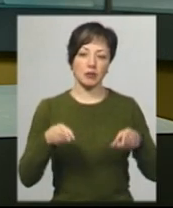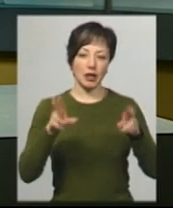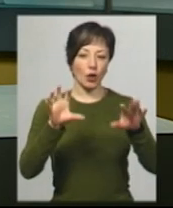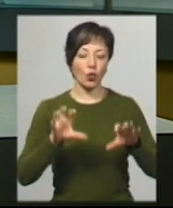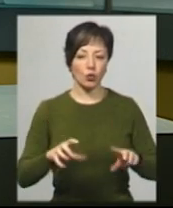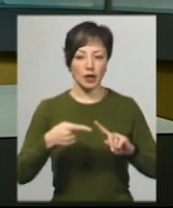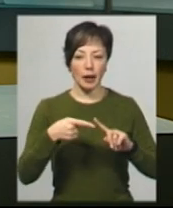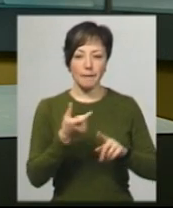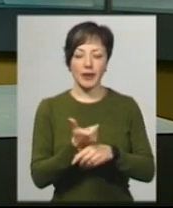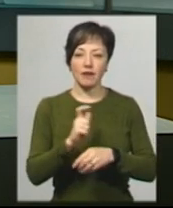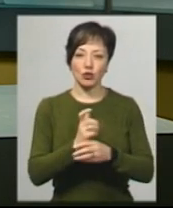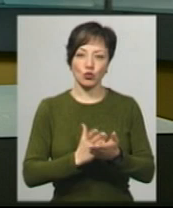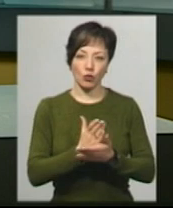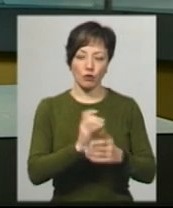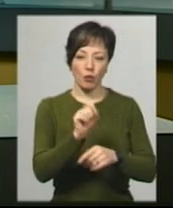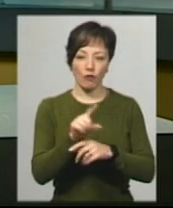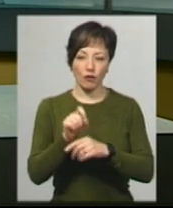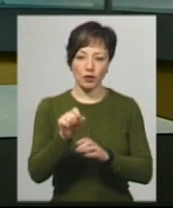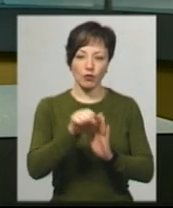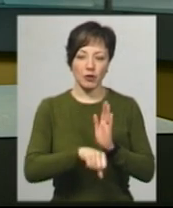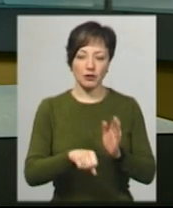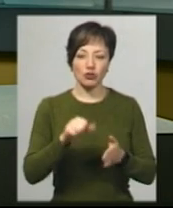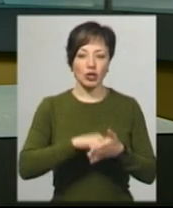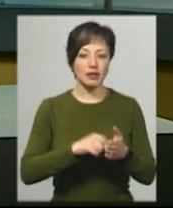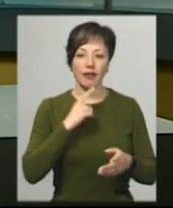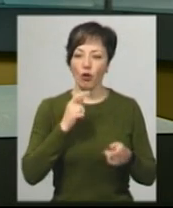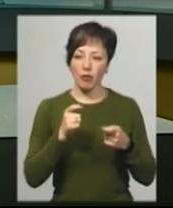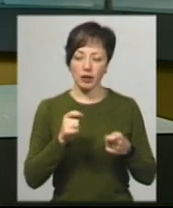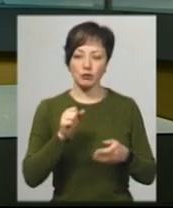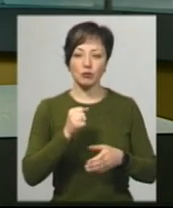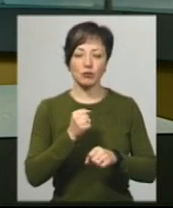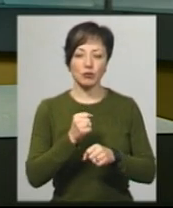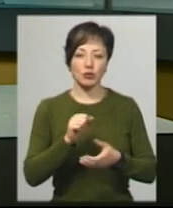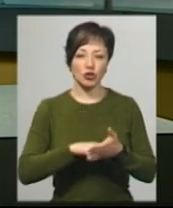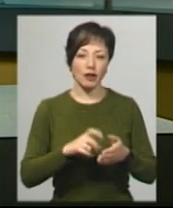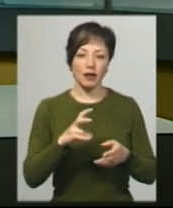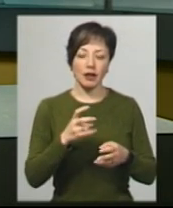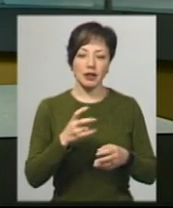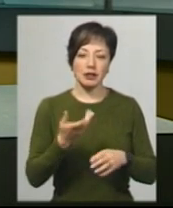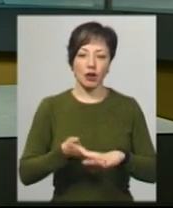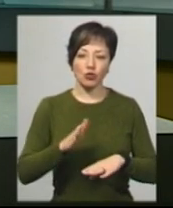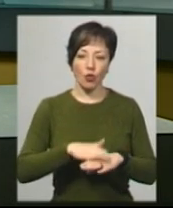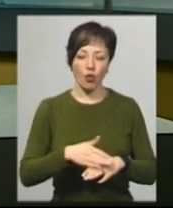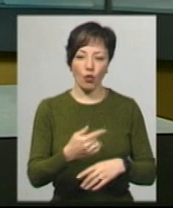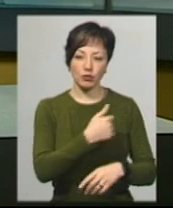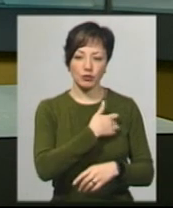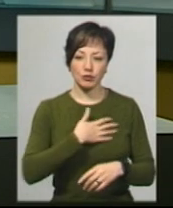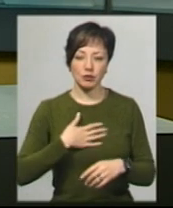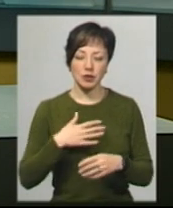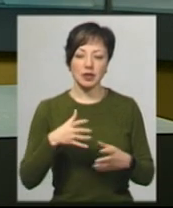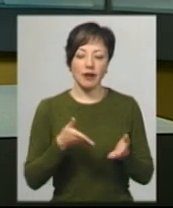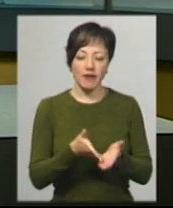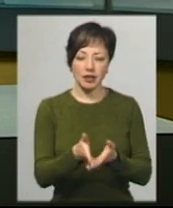України – перевищення службових повноважень, вбивство через необережність та спричинення необережного тяжкого тілесного ушкодження. За